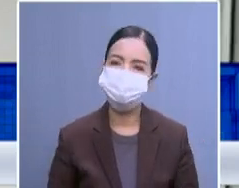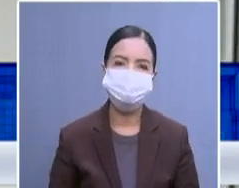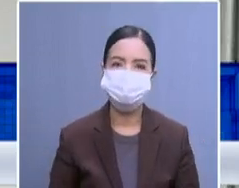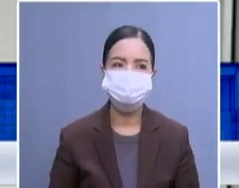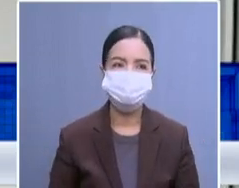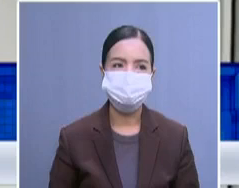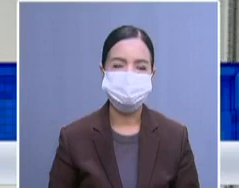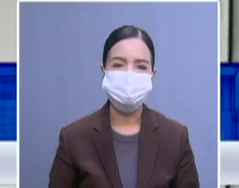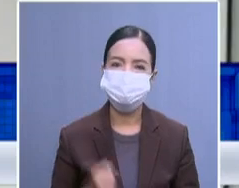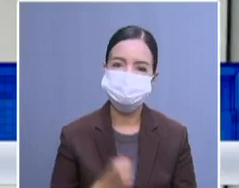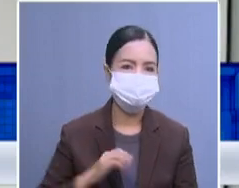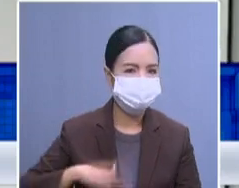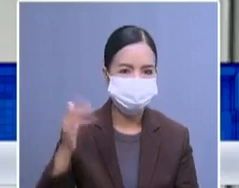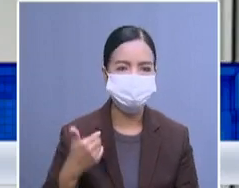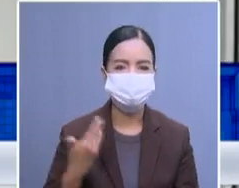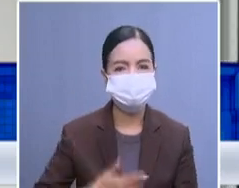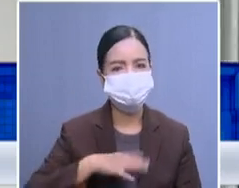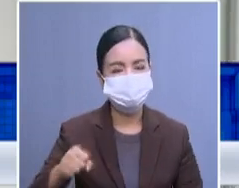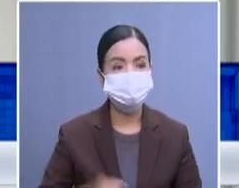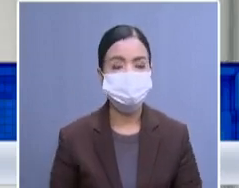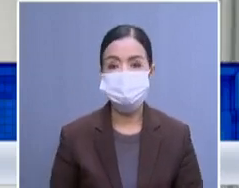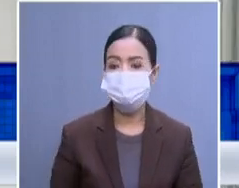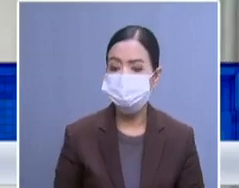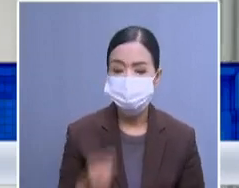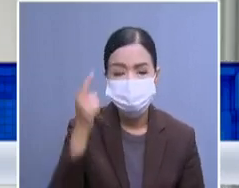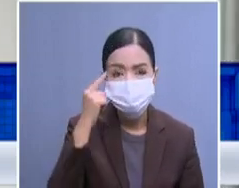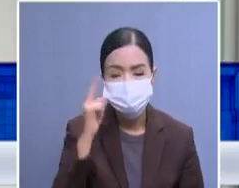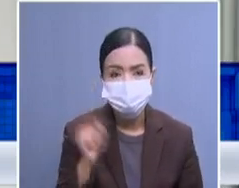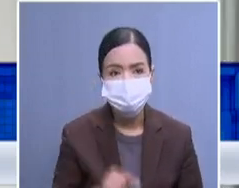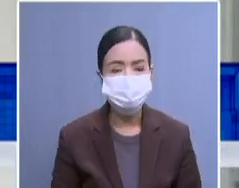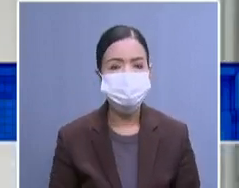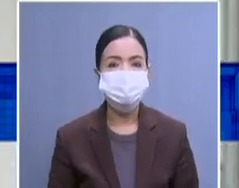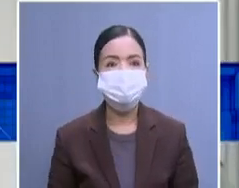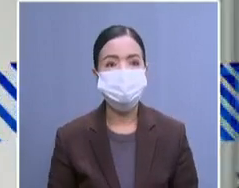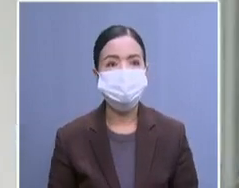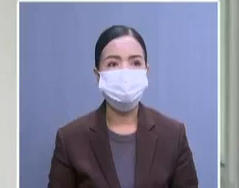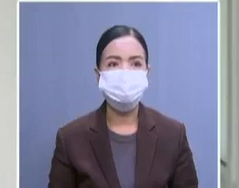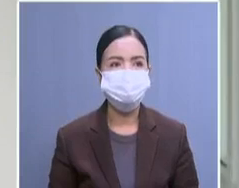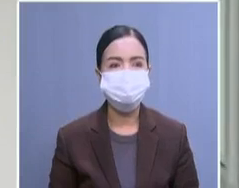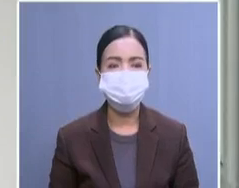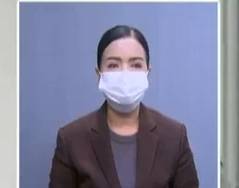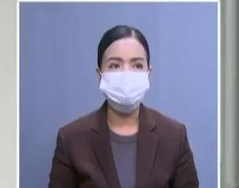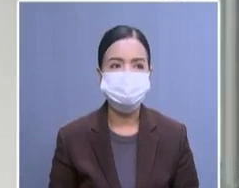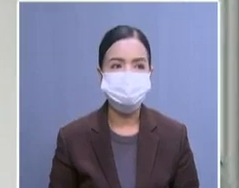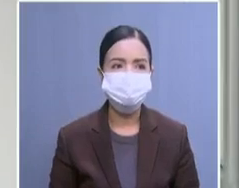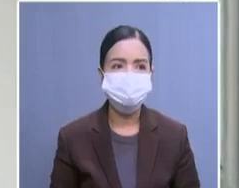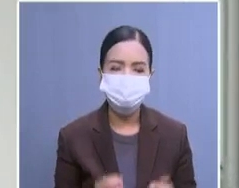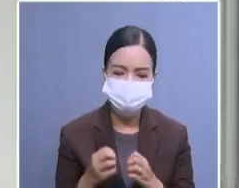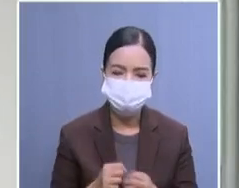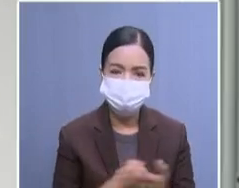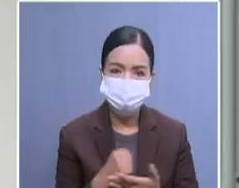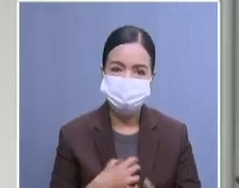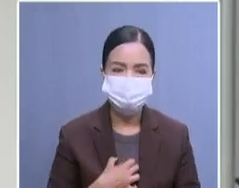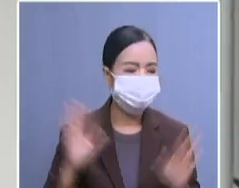ก็อือแล้วที่เราโดนครั้งนี้เราคิดอีกมั้ยว่าเราจะไปอุ่นนะอยากเสร็จดีคิดยังไง ไม่อุ่นแล้วครับ อือ